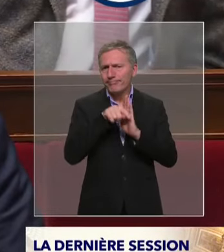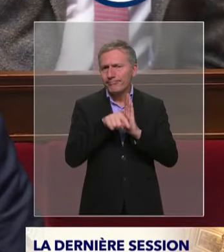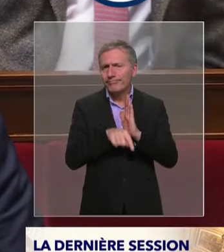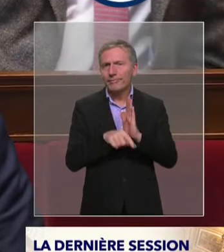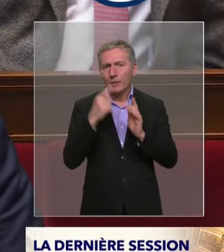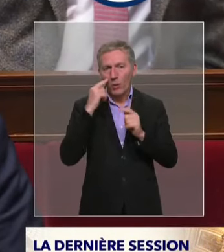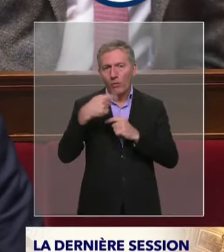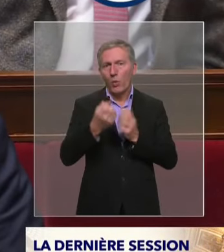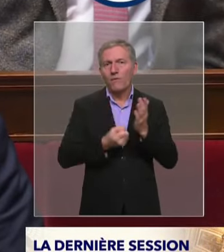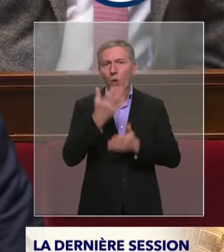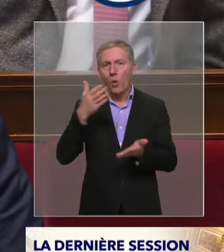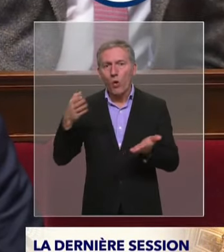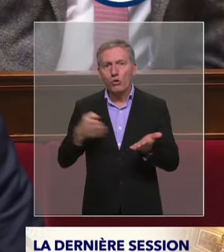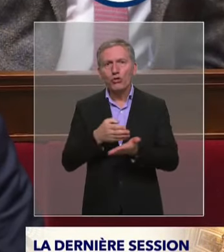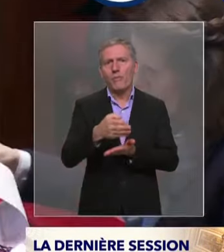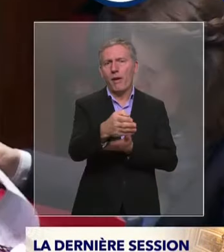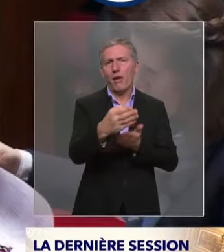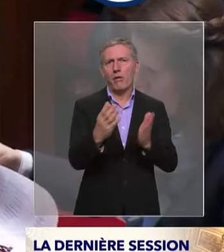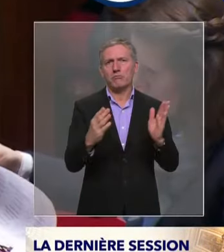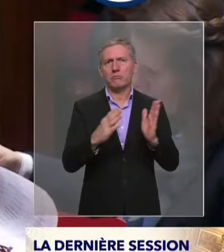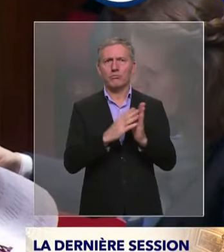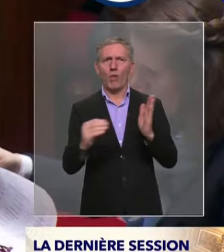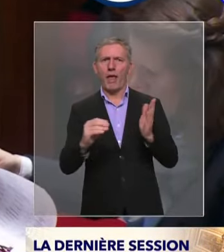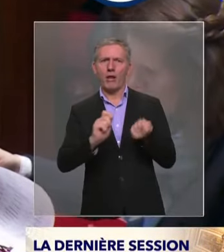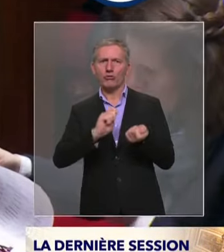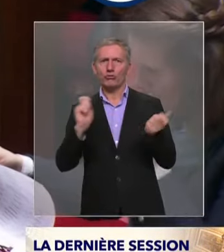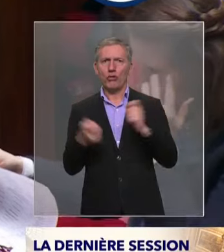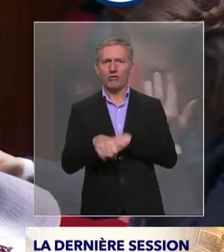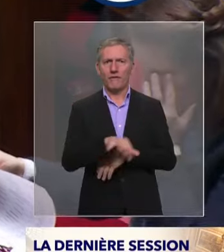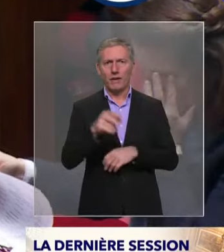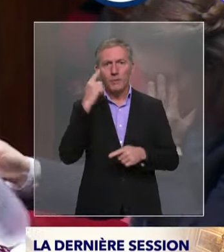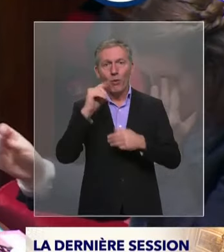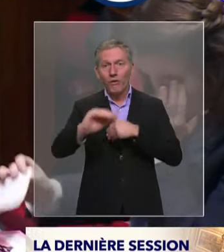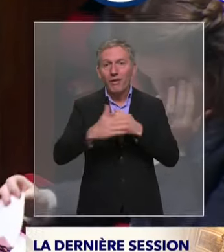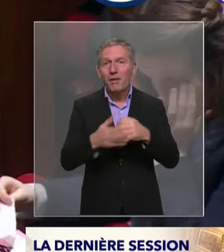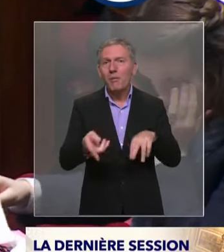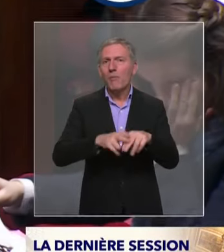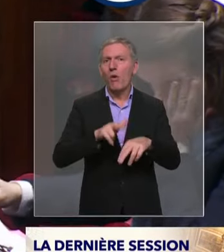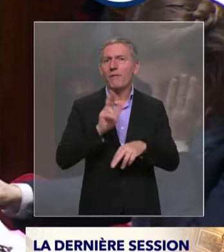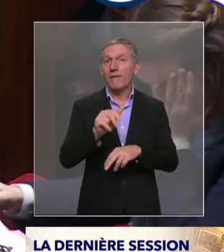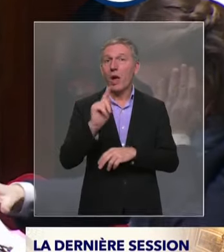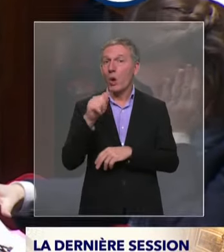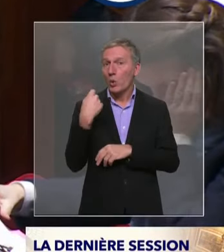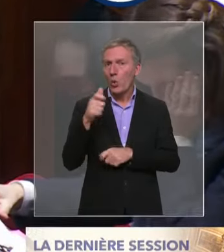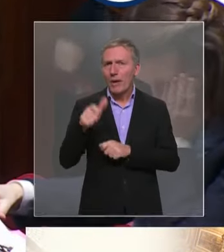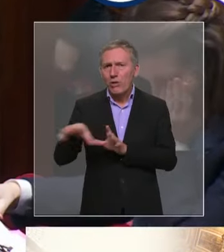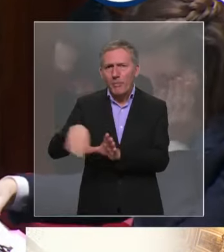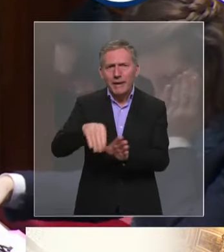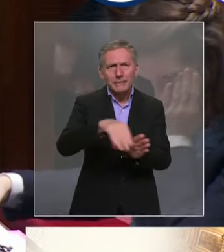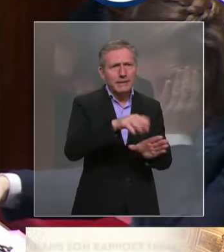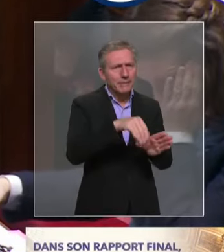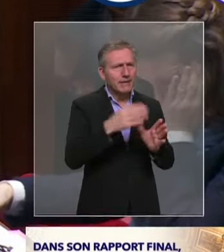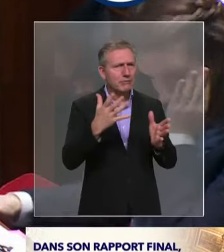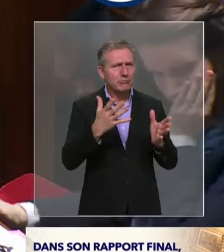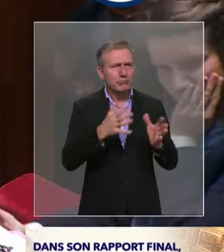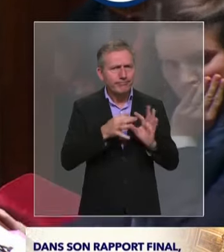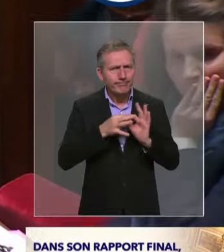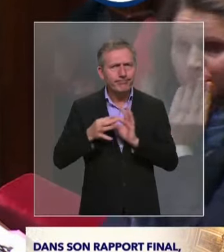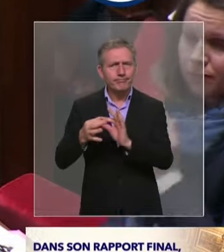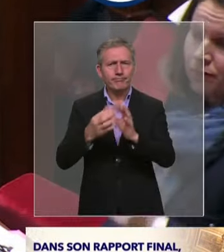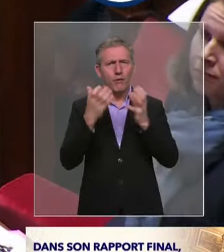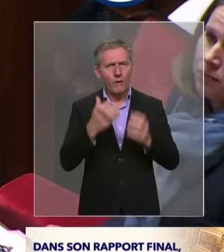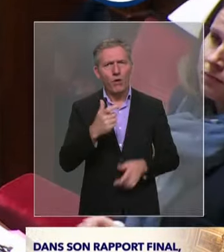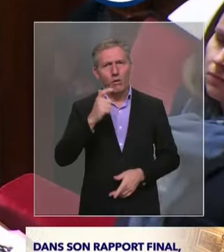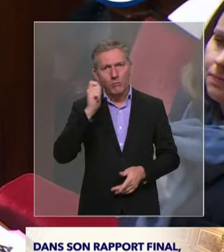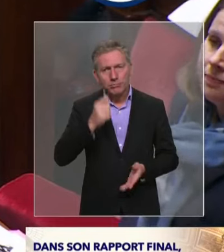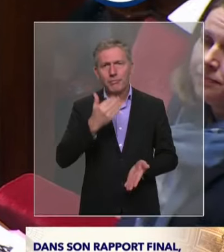dans notre modèle français de la fin de vie. Je veux saluer tous les acteurs qui se sont engagés, toutes les contributions reçues. Je veux